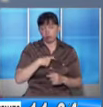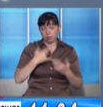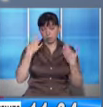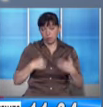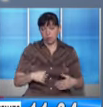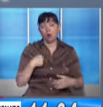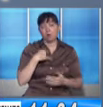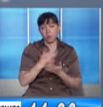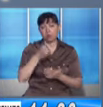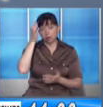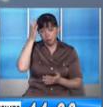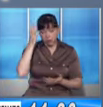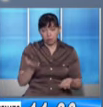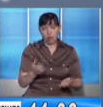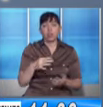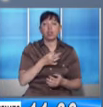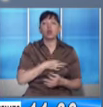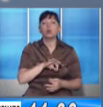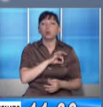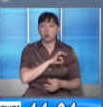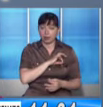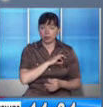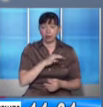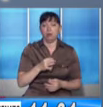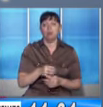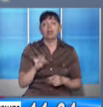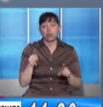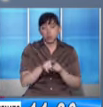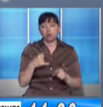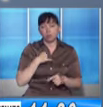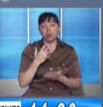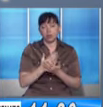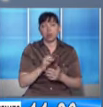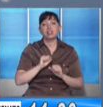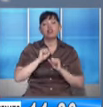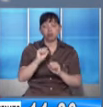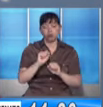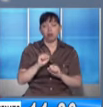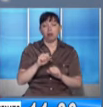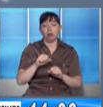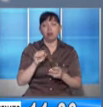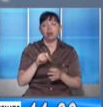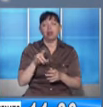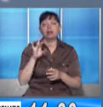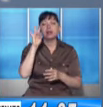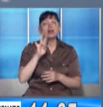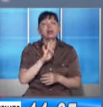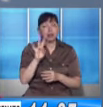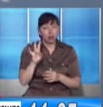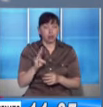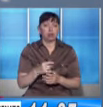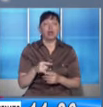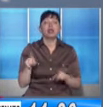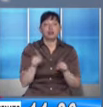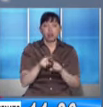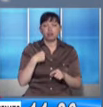am studii în jurisprudență, de asemenea am și masterat în domeniul religiei, de asemenea